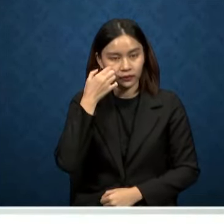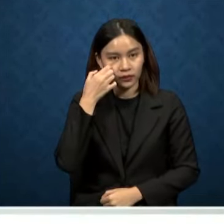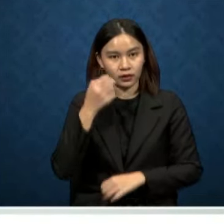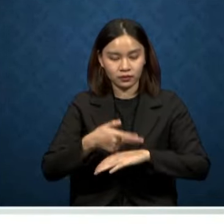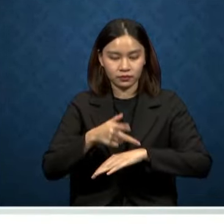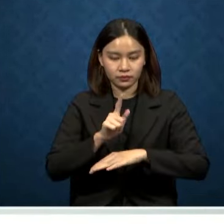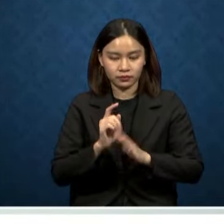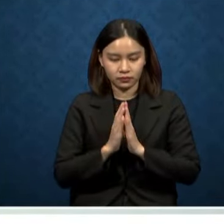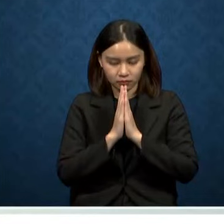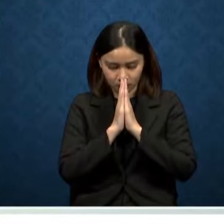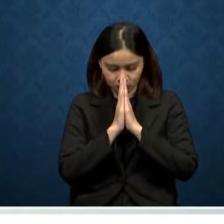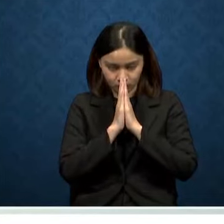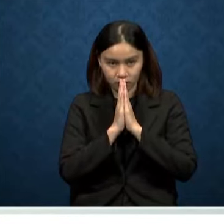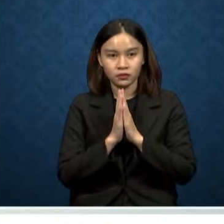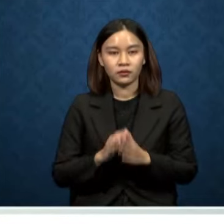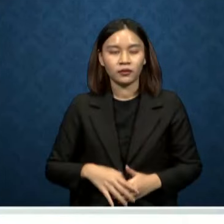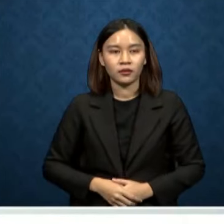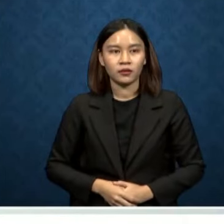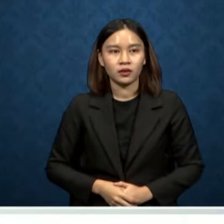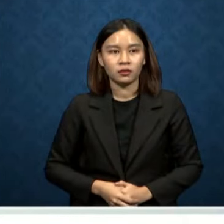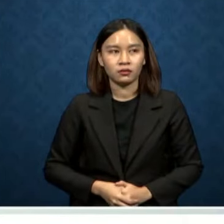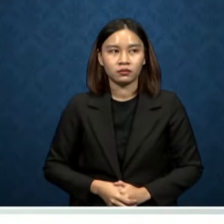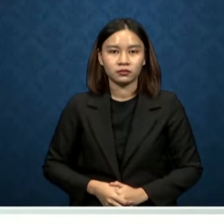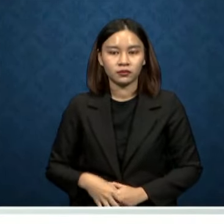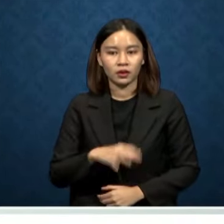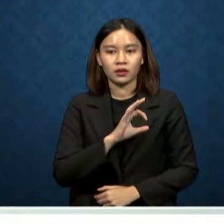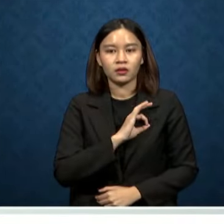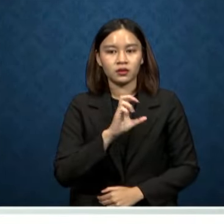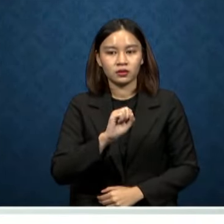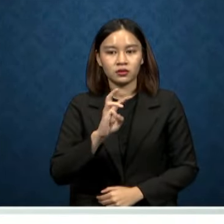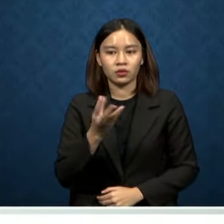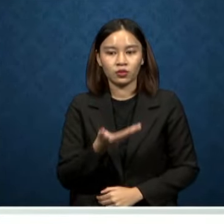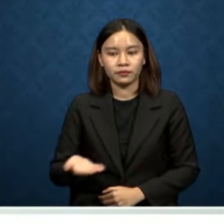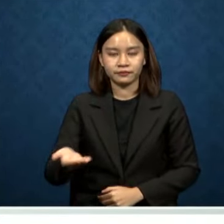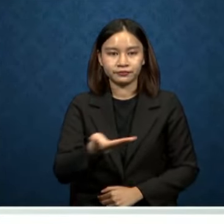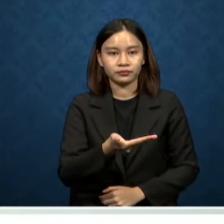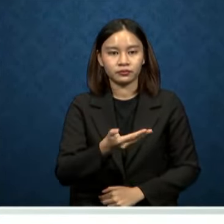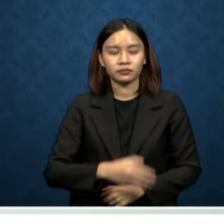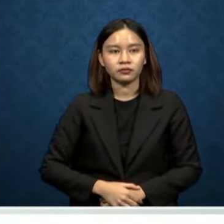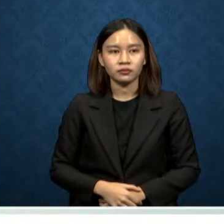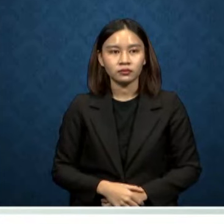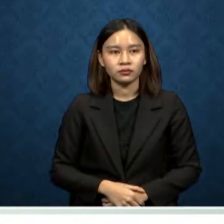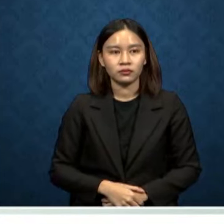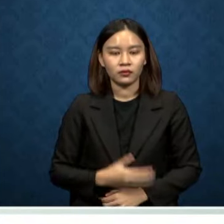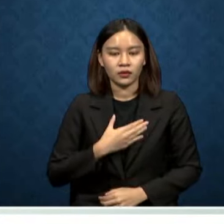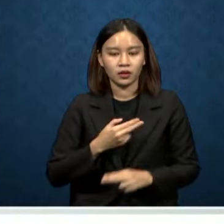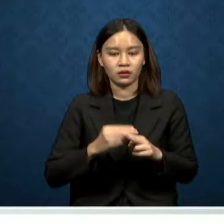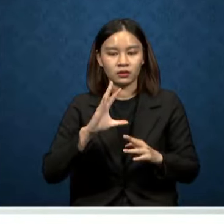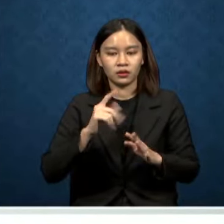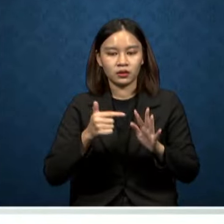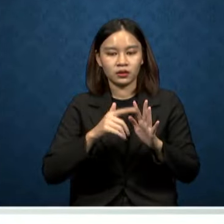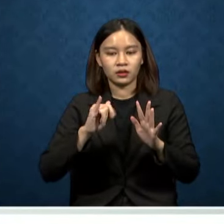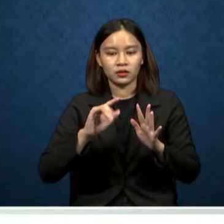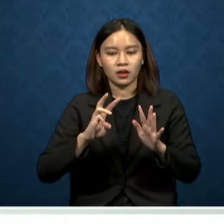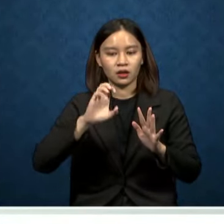กราบเรียนท่านประธานและสมาชิกวุฒิสภาที่เคารพอย่างสูงครับผมชาญวิทย์ผล